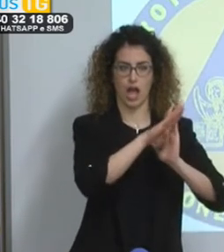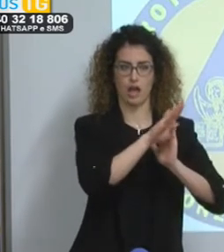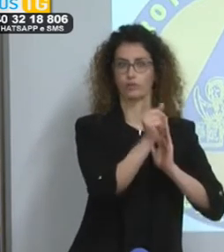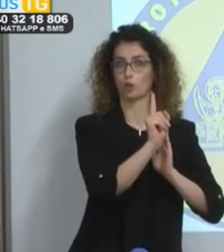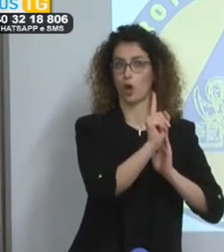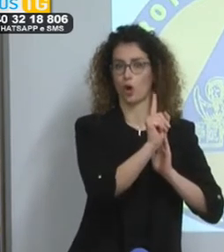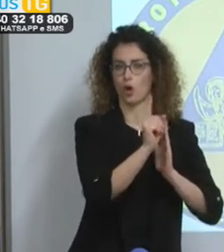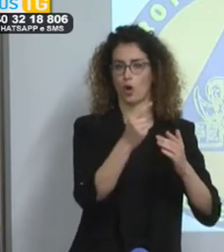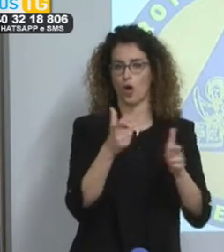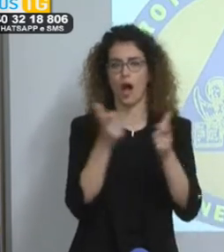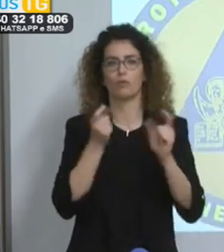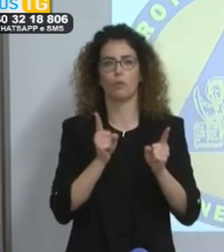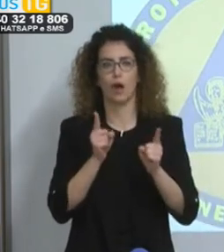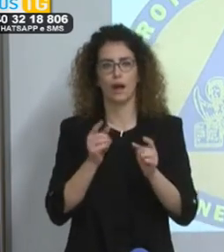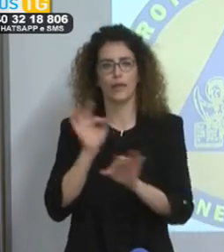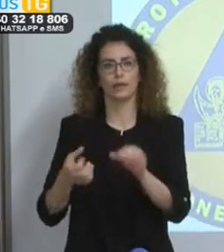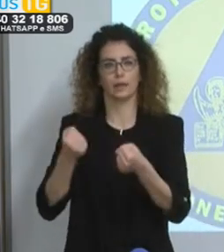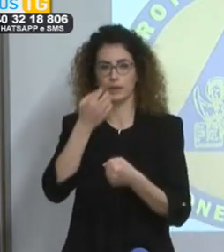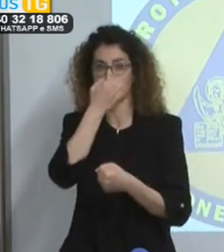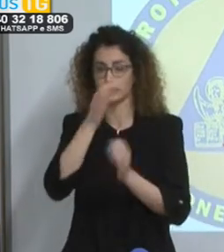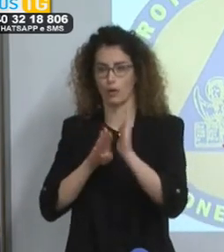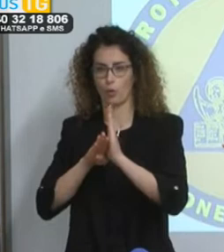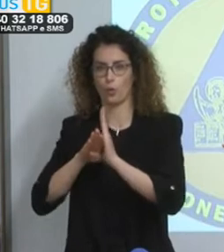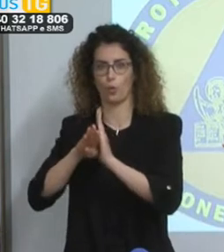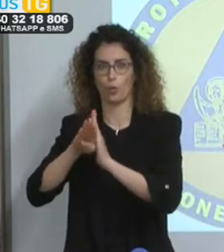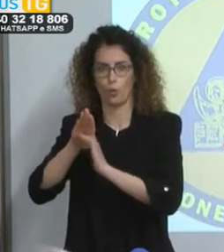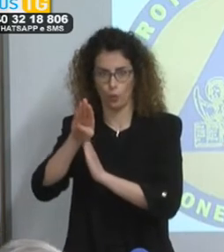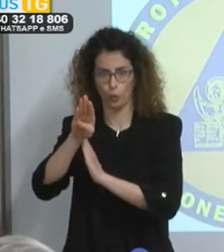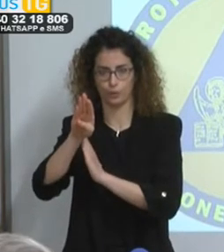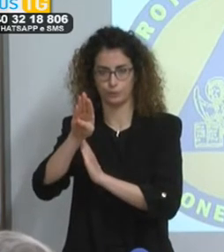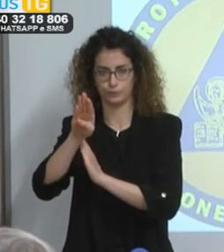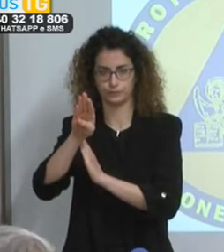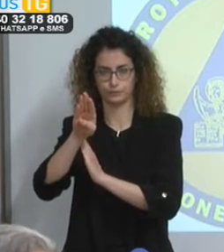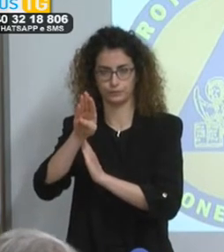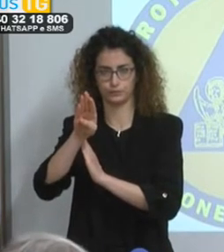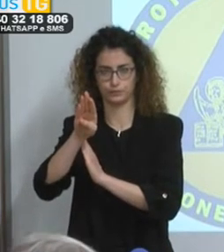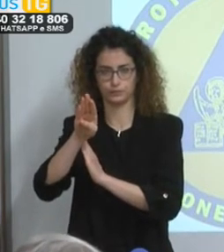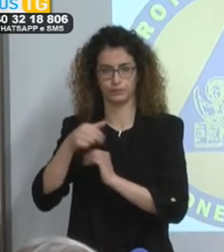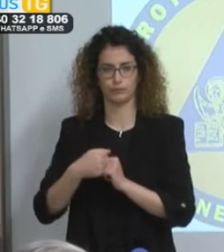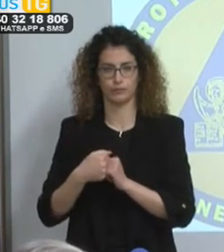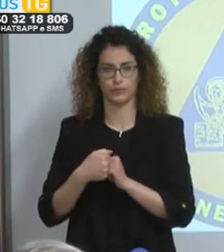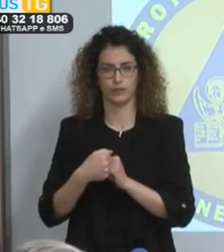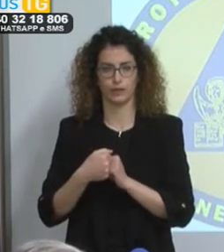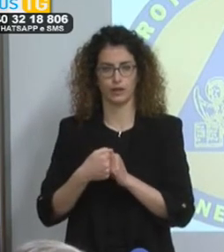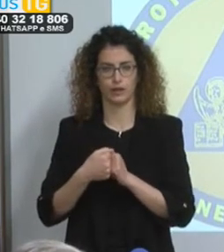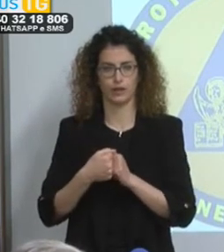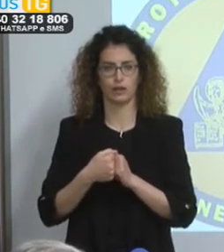è cresciuta invece la terapia intensiva. La terapia intensiva ha galoppato in questa fase, mantenendo più